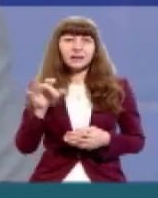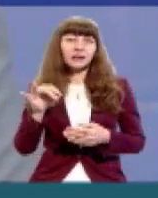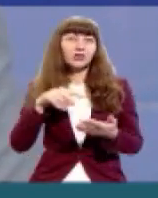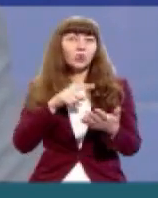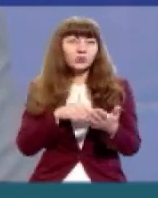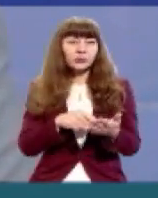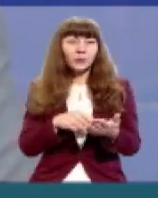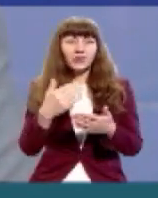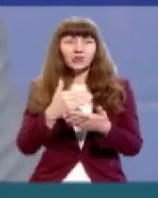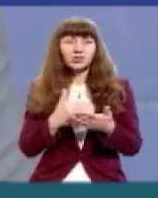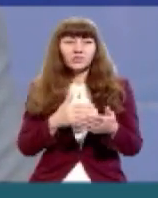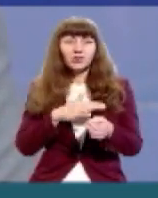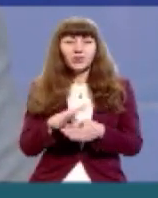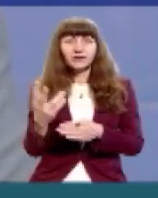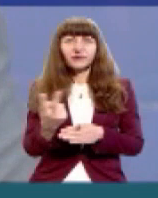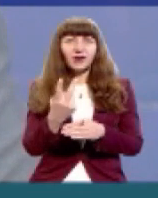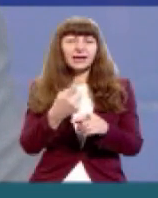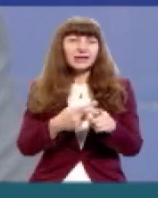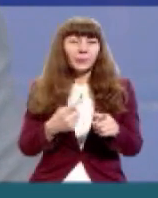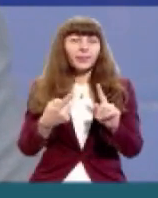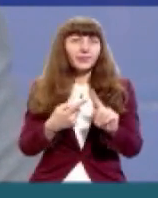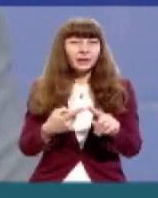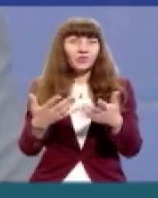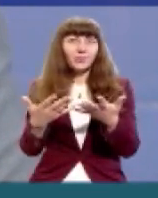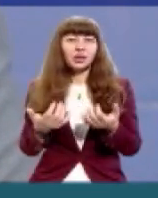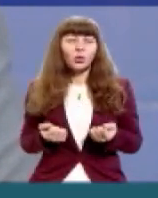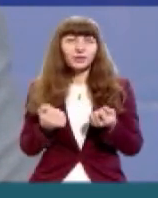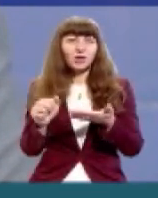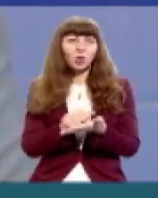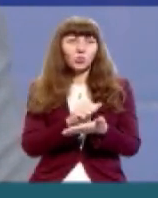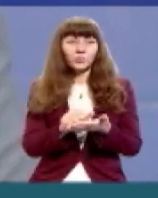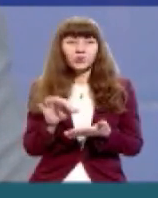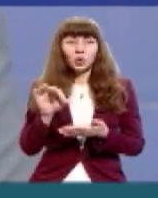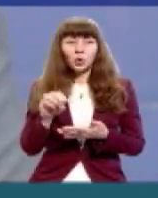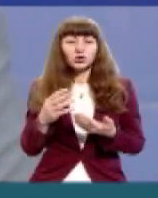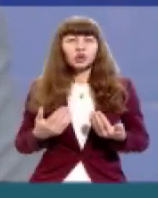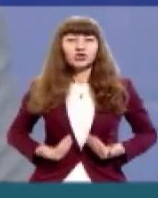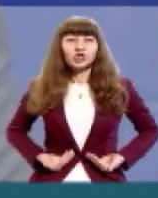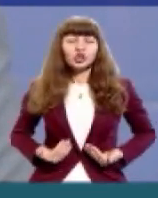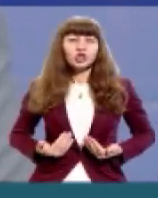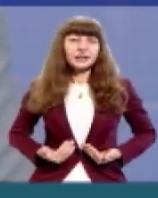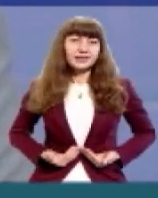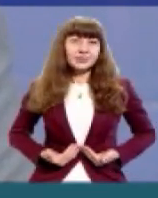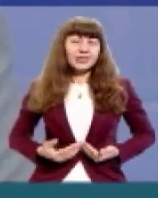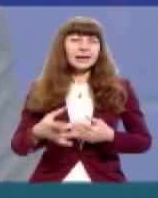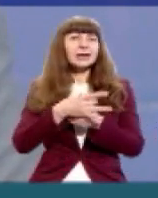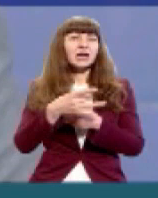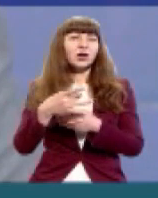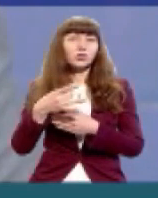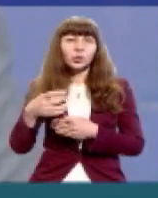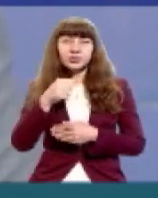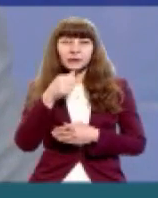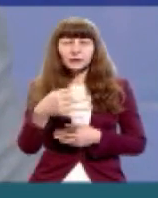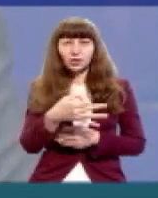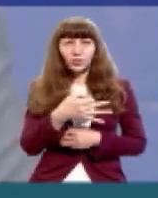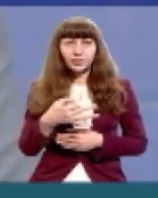населения, программа будет реализовываться у нас в 2 этапа. Первый этап – это прием документов от жителей районов